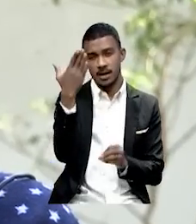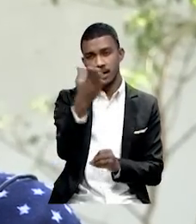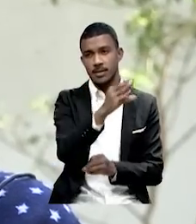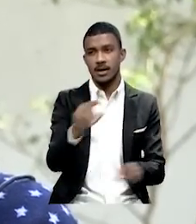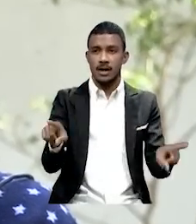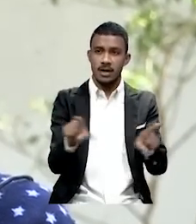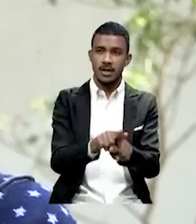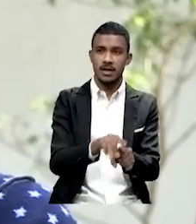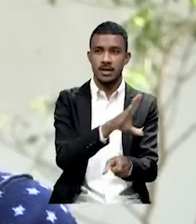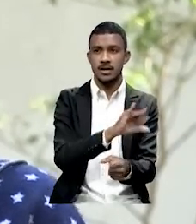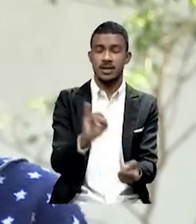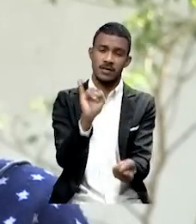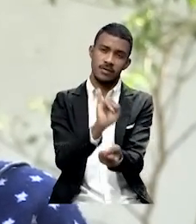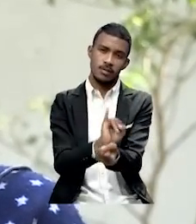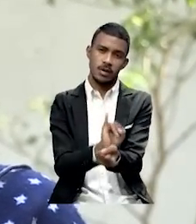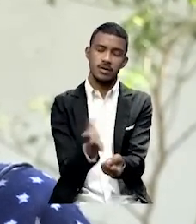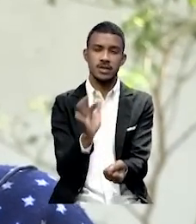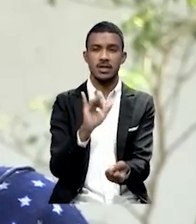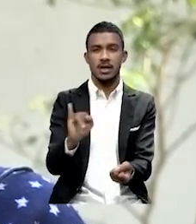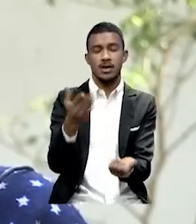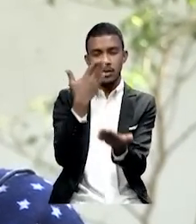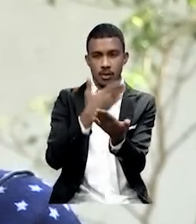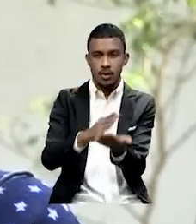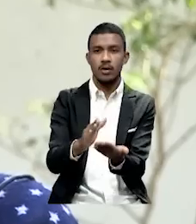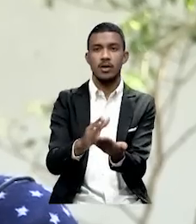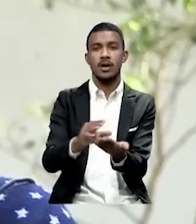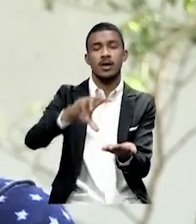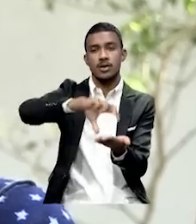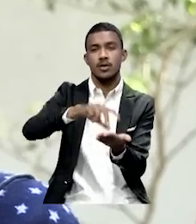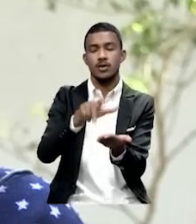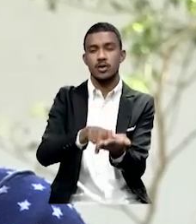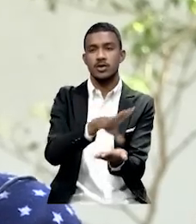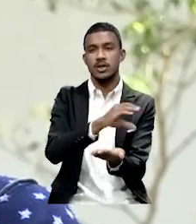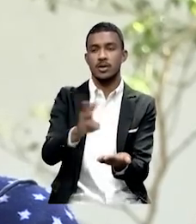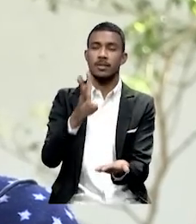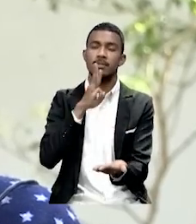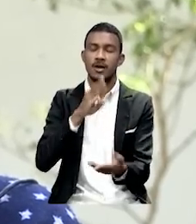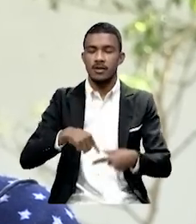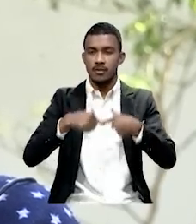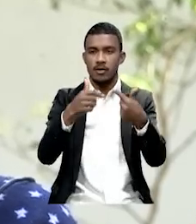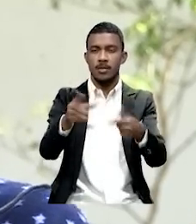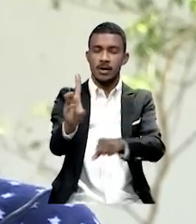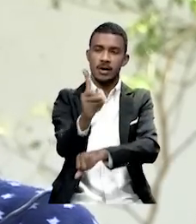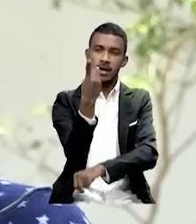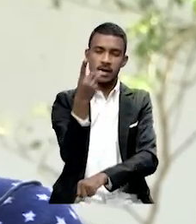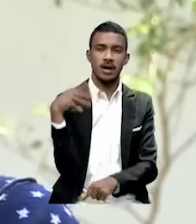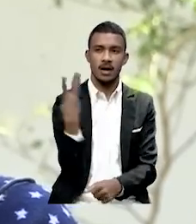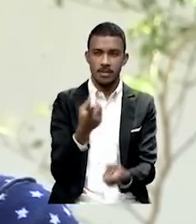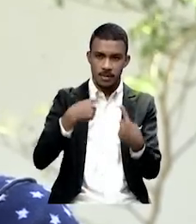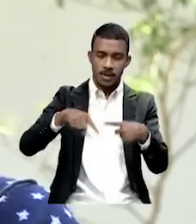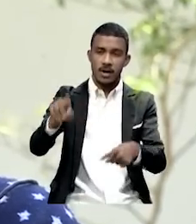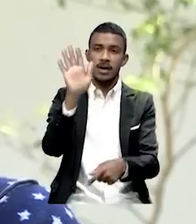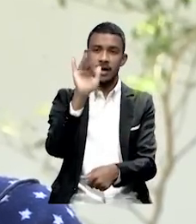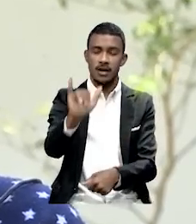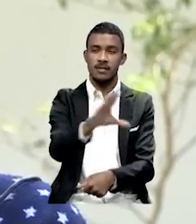dokter enfermera wan siran ni hola do si fuba mi aku a iya ni dadar sampar ya ambai setan fal balarang